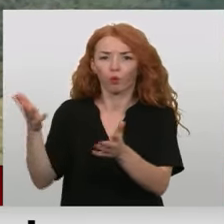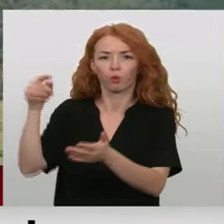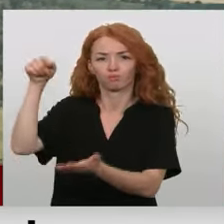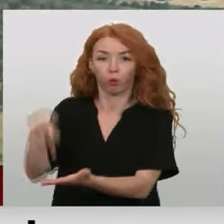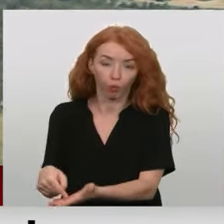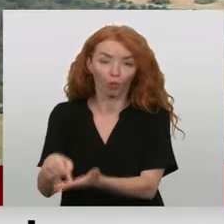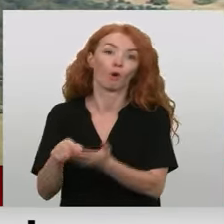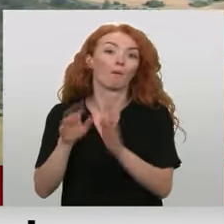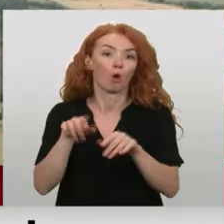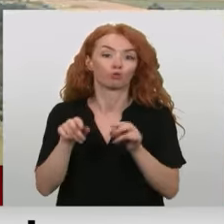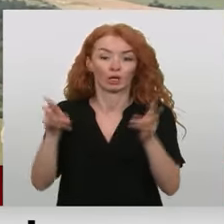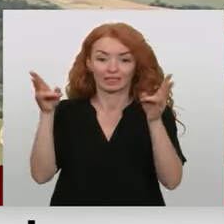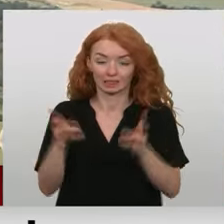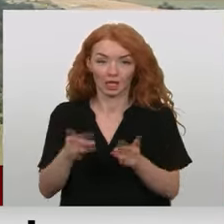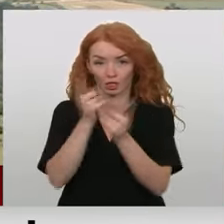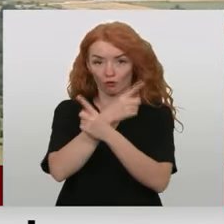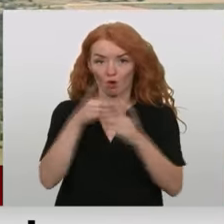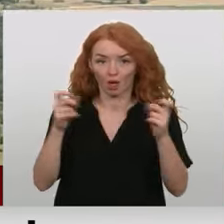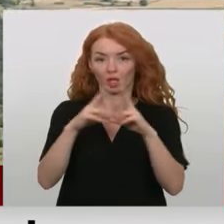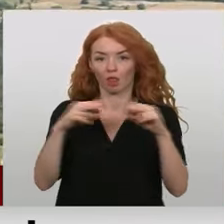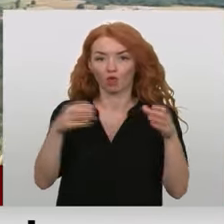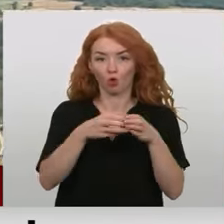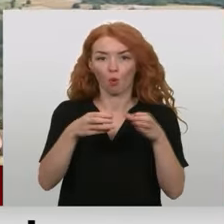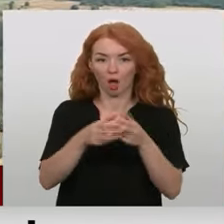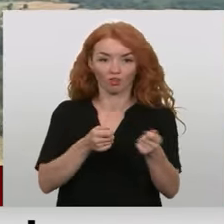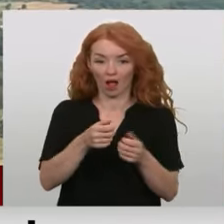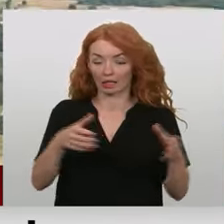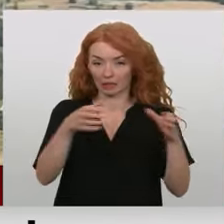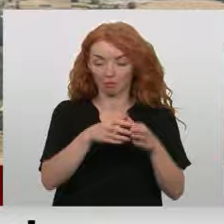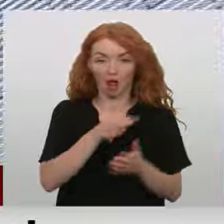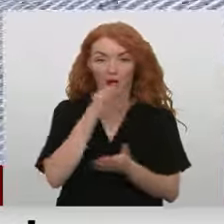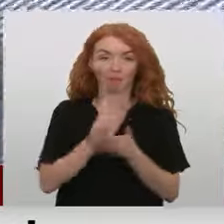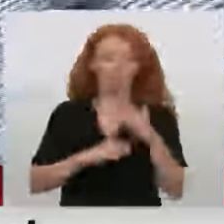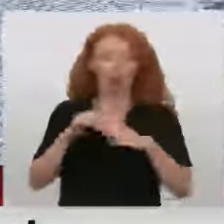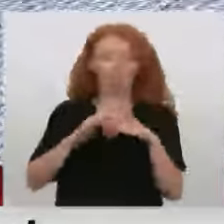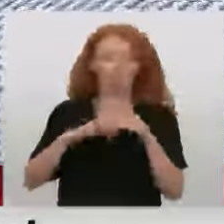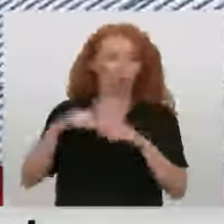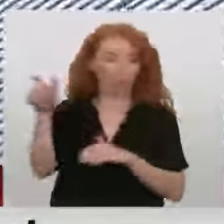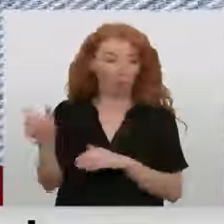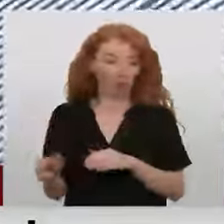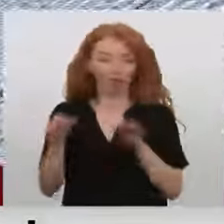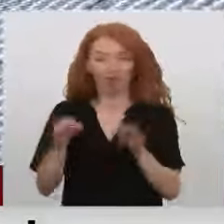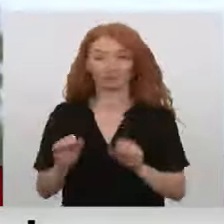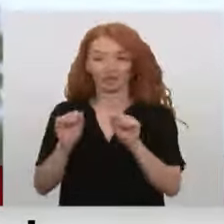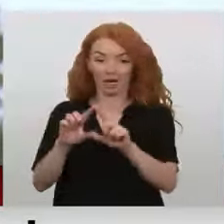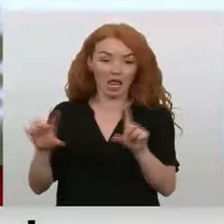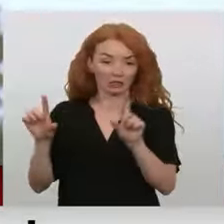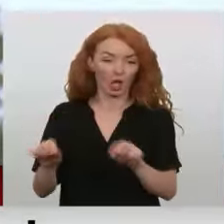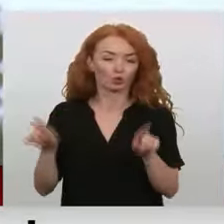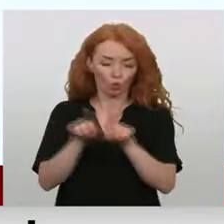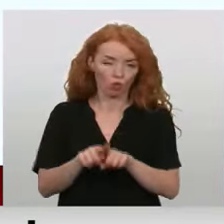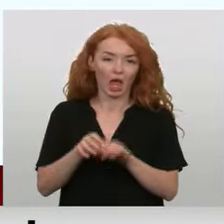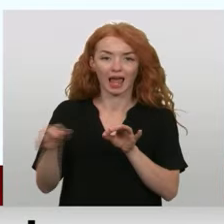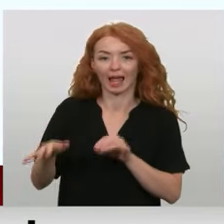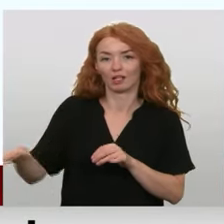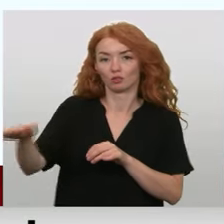vietu. Par incidentu ir informēta NATO komandu vadība, atbildīgās valsts amatpersonas, tiesību sargājušās iestādes un arī